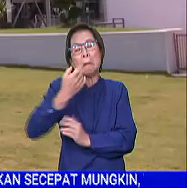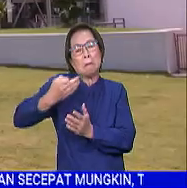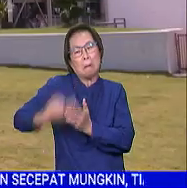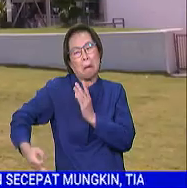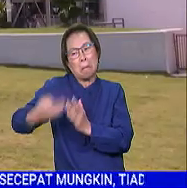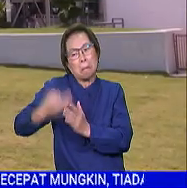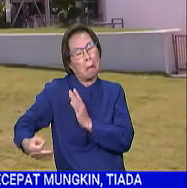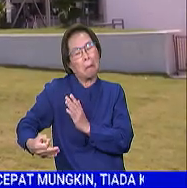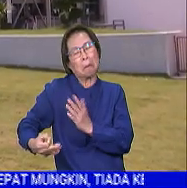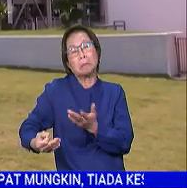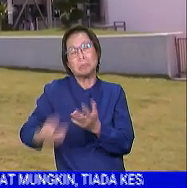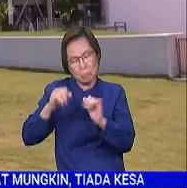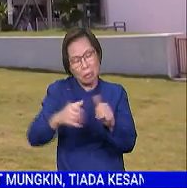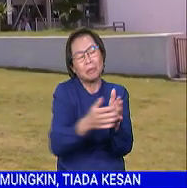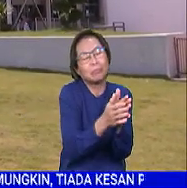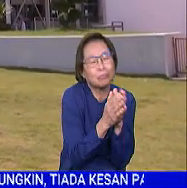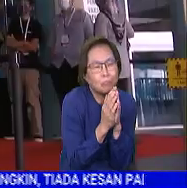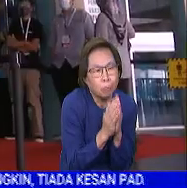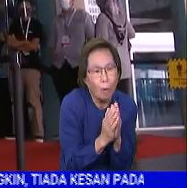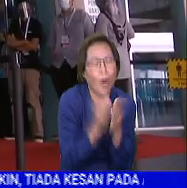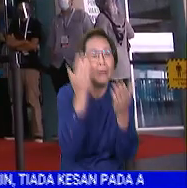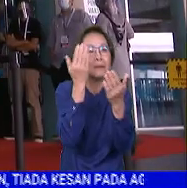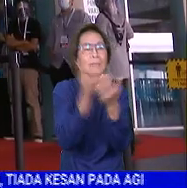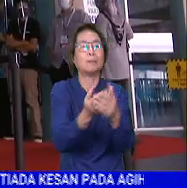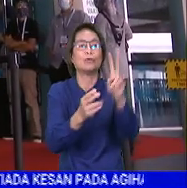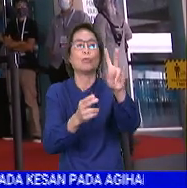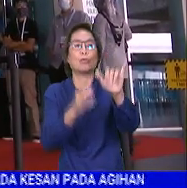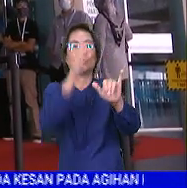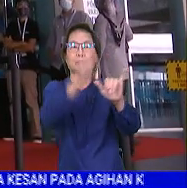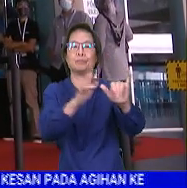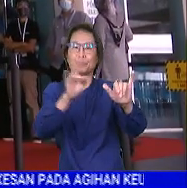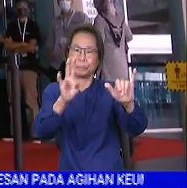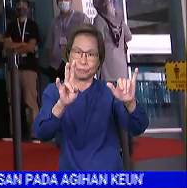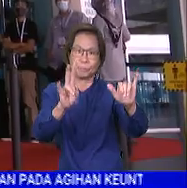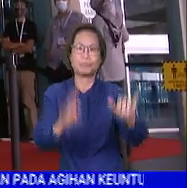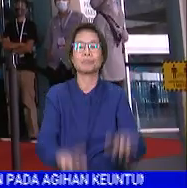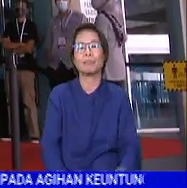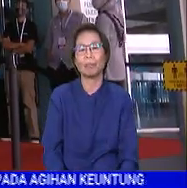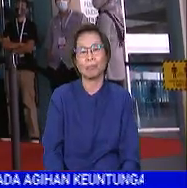percaya beberapa tawaran boleh membuat rayuan sehingga 26juli ini